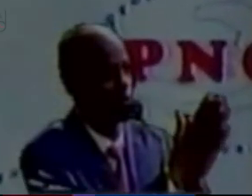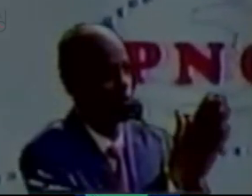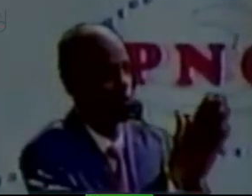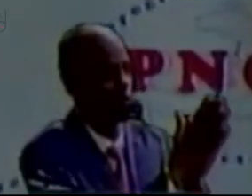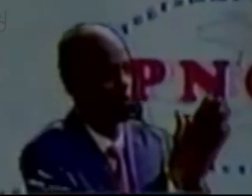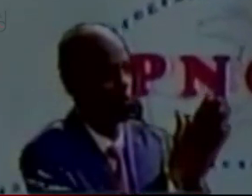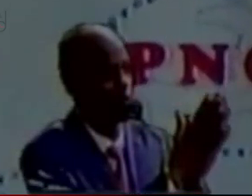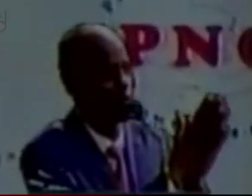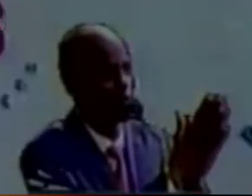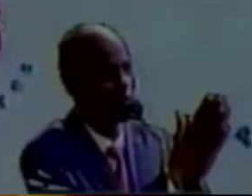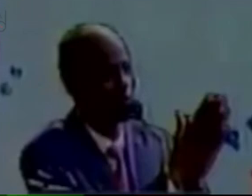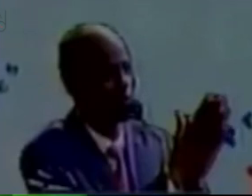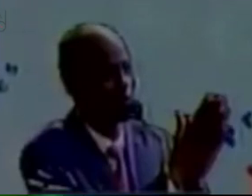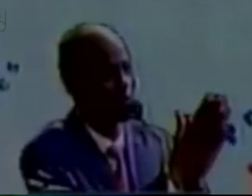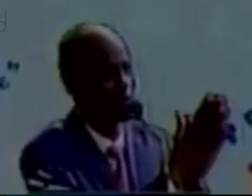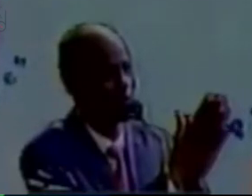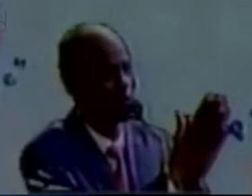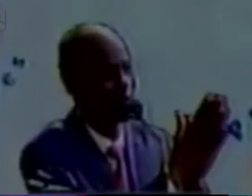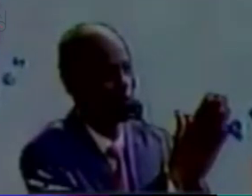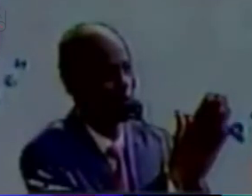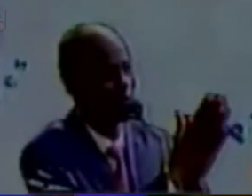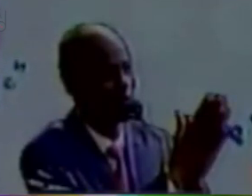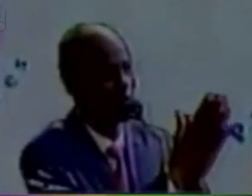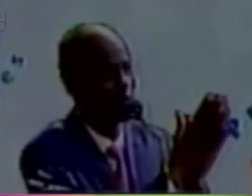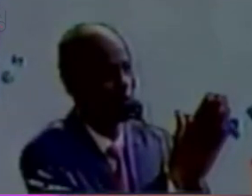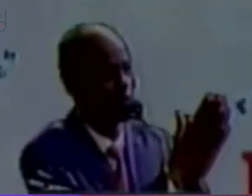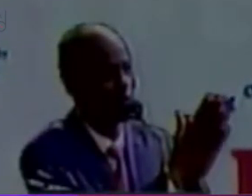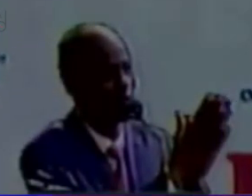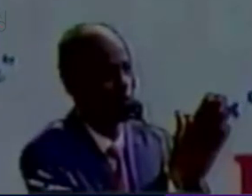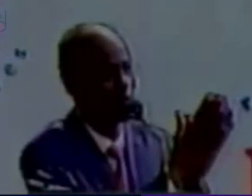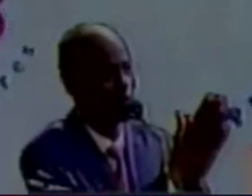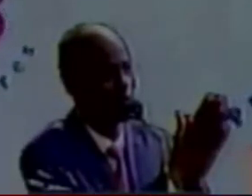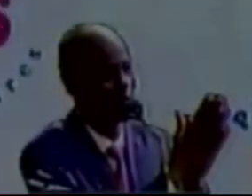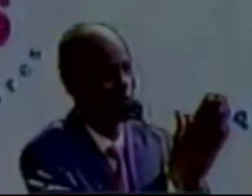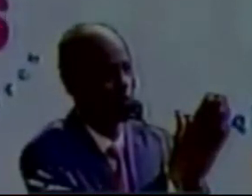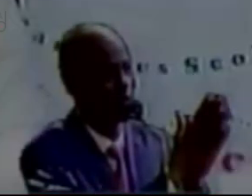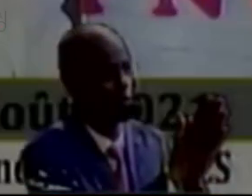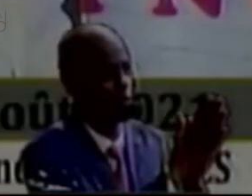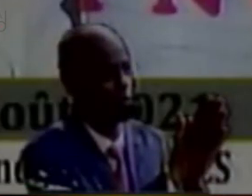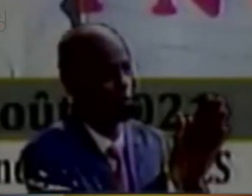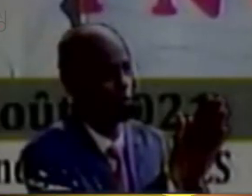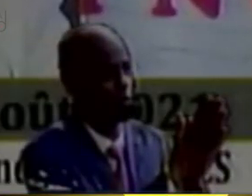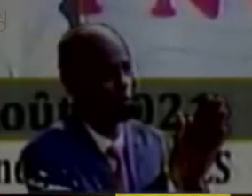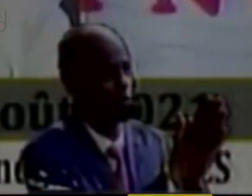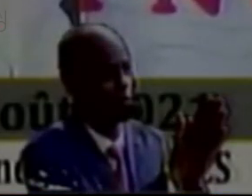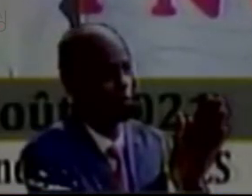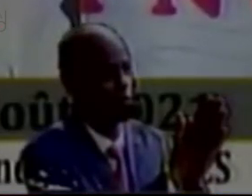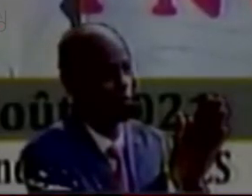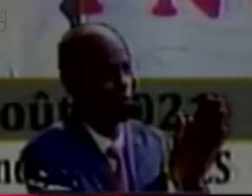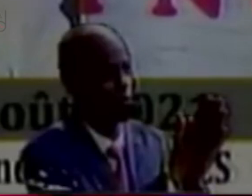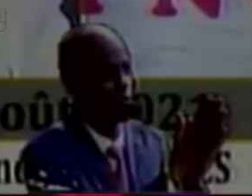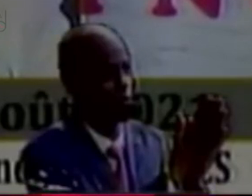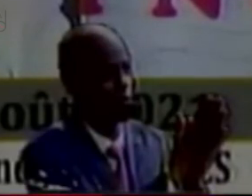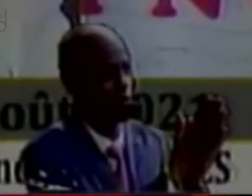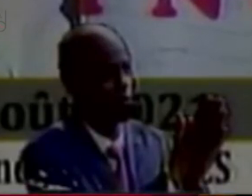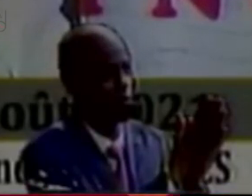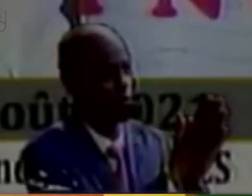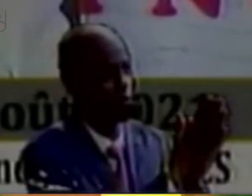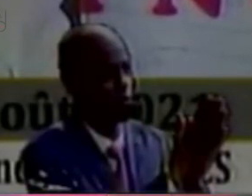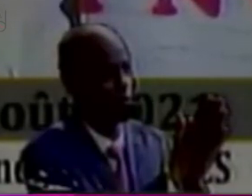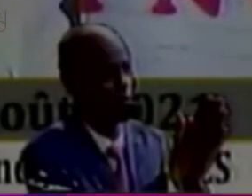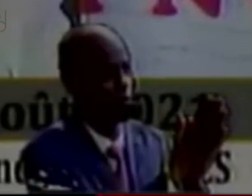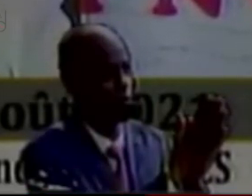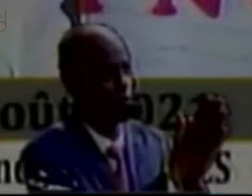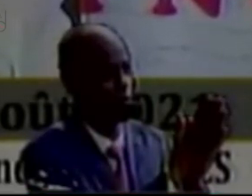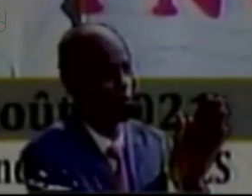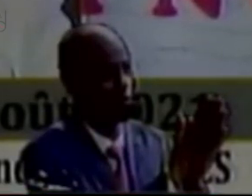891 personnes manger dans l'école. Nous touchons 307 l'école. Département ça a nous touché, c'est Antibonite,